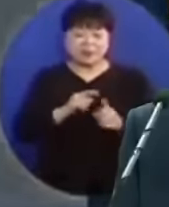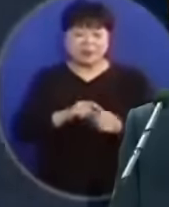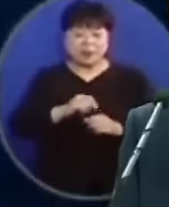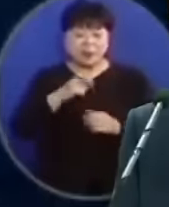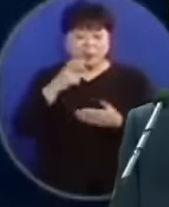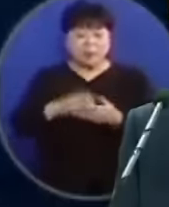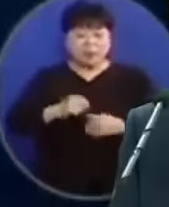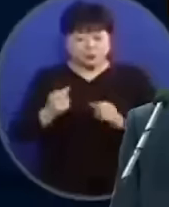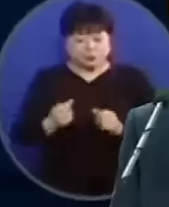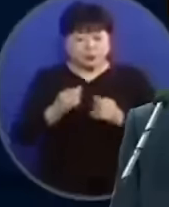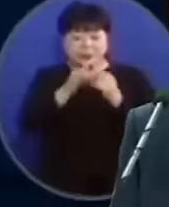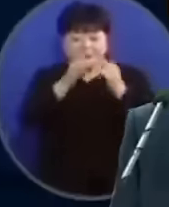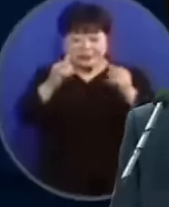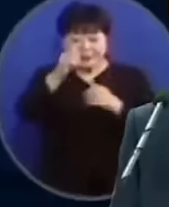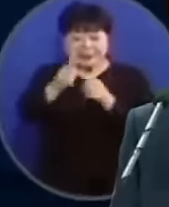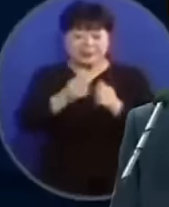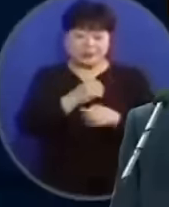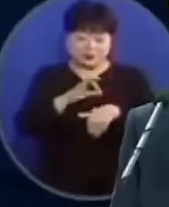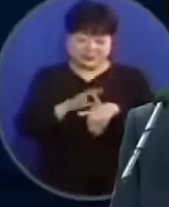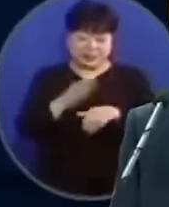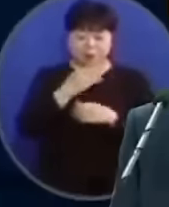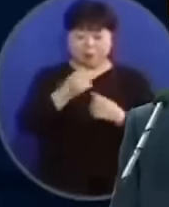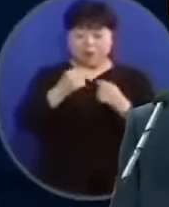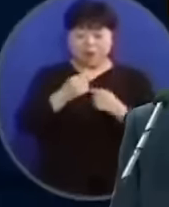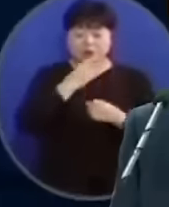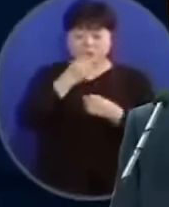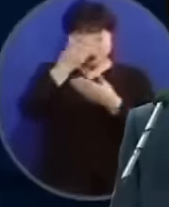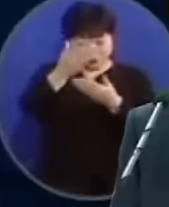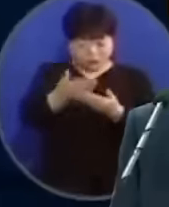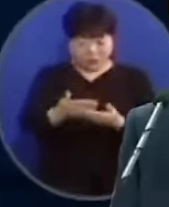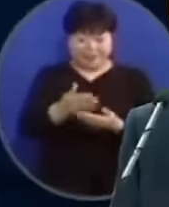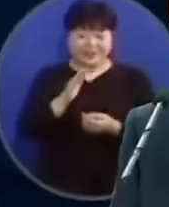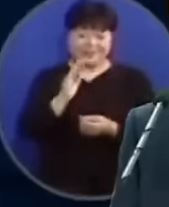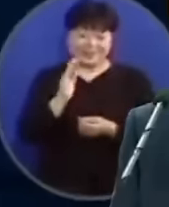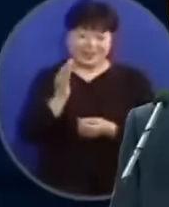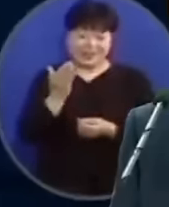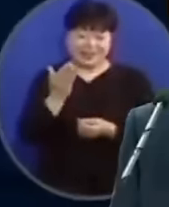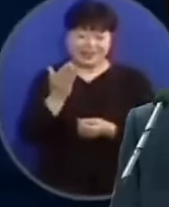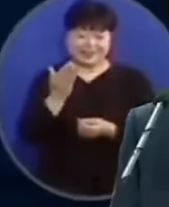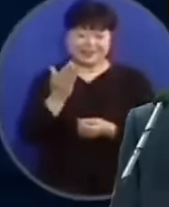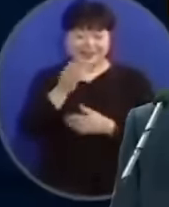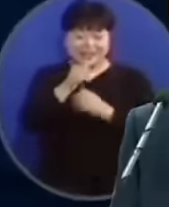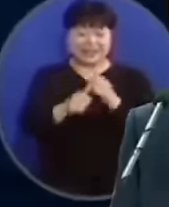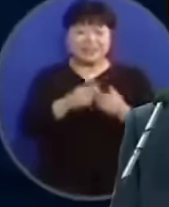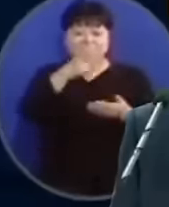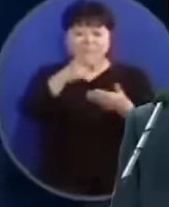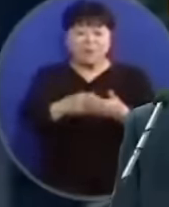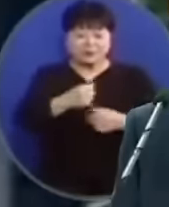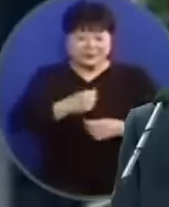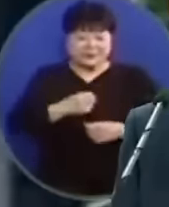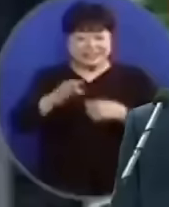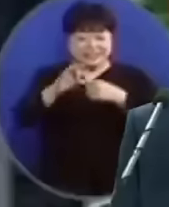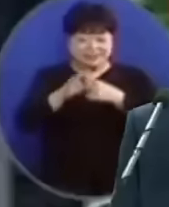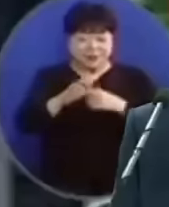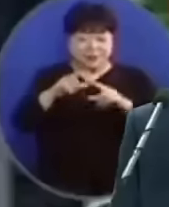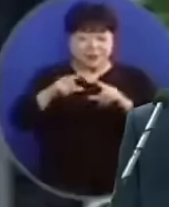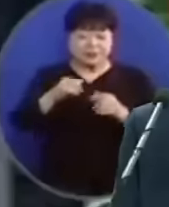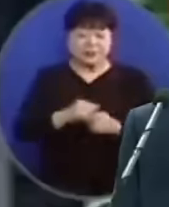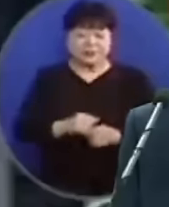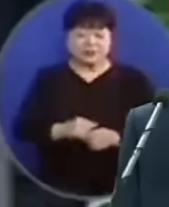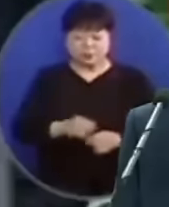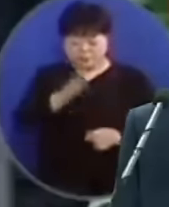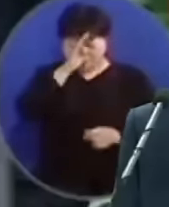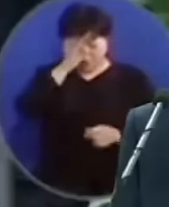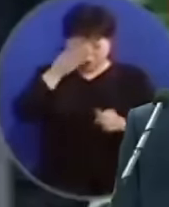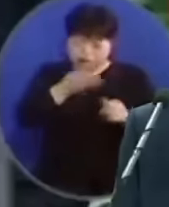순종하며 사는 사람은 하나님께서 육체의 건강을 축복으로 주실 것입니다. 하나님의 법을 지키면 애굽 사람에게 날인